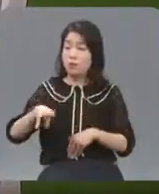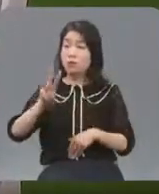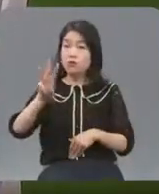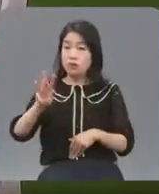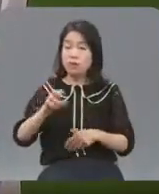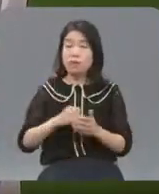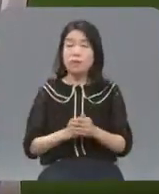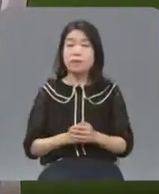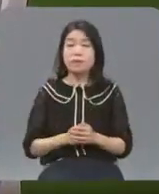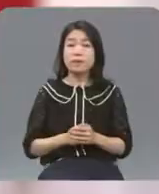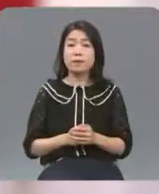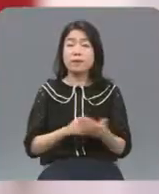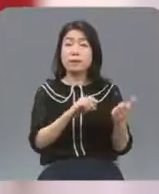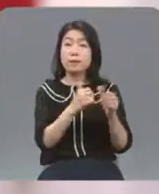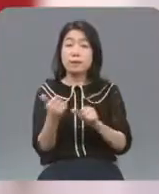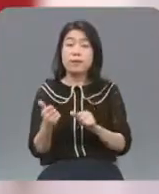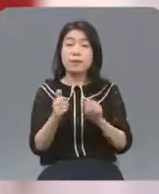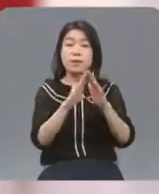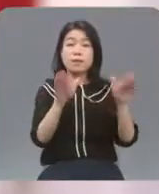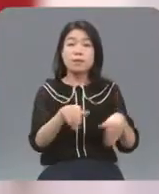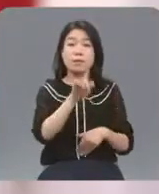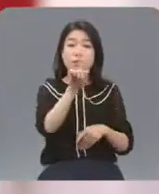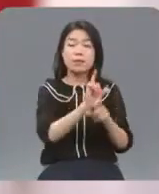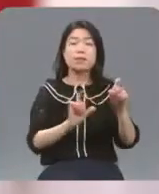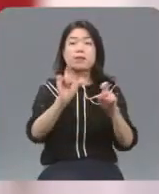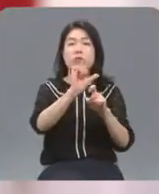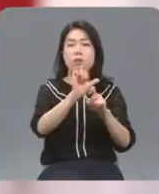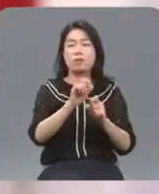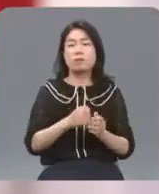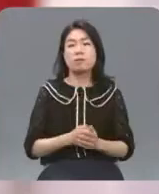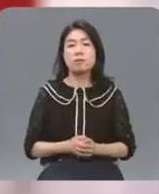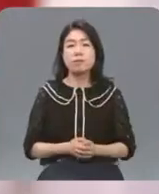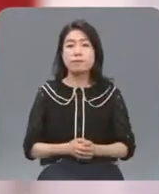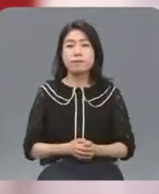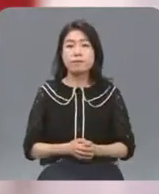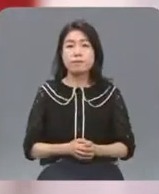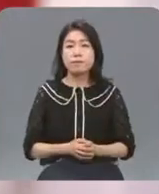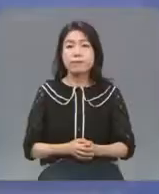명으로 집계 됐고 사망자는 천남 에서 흥 명의 늘었습니다